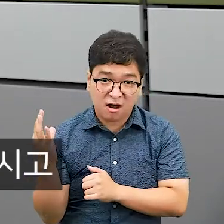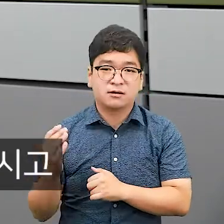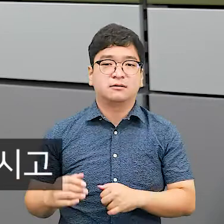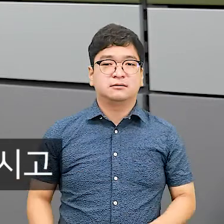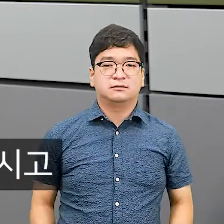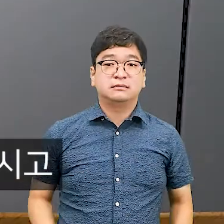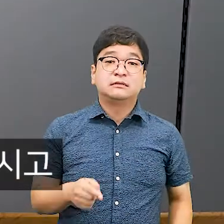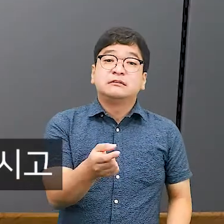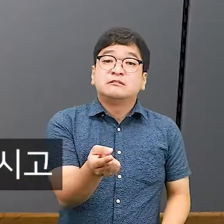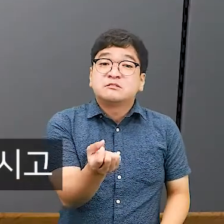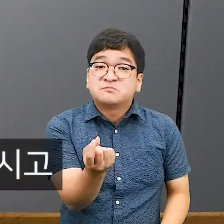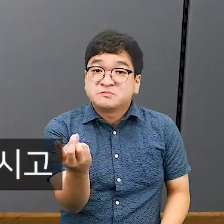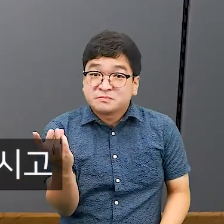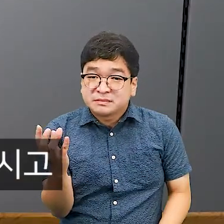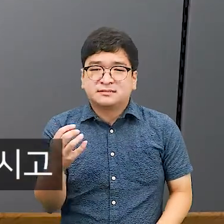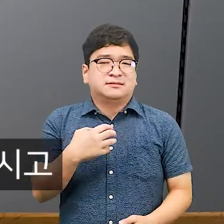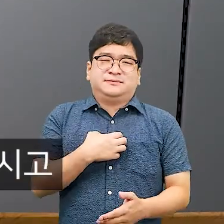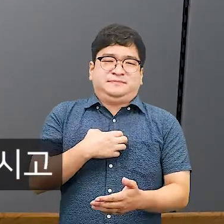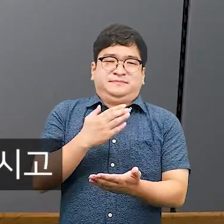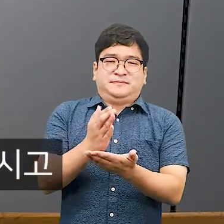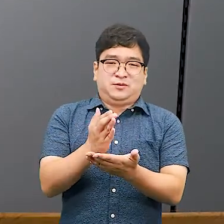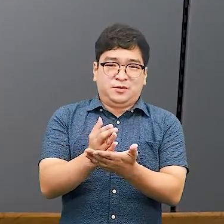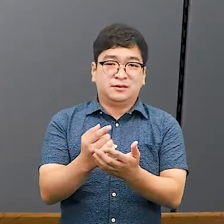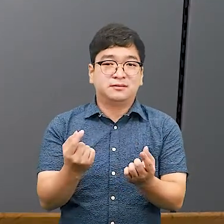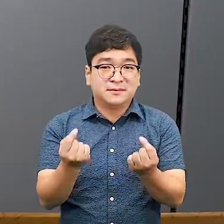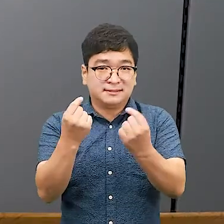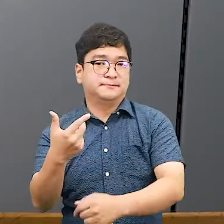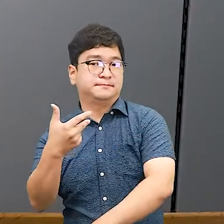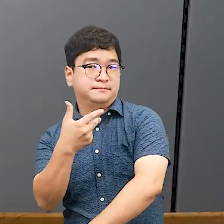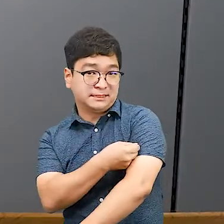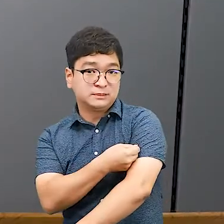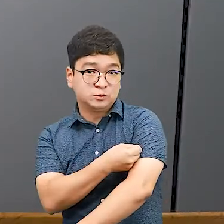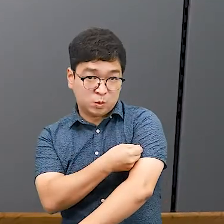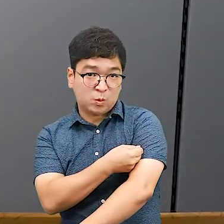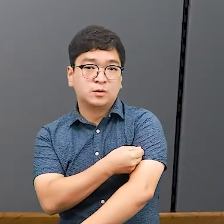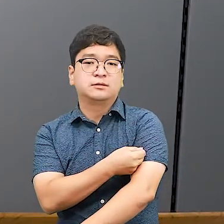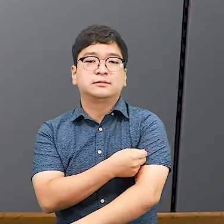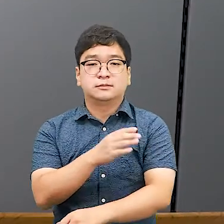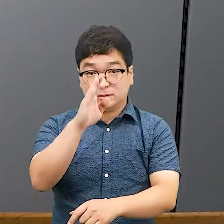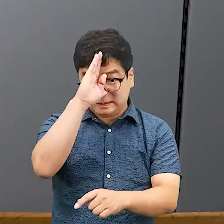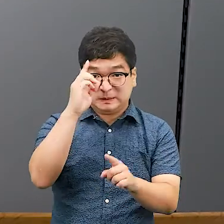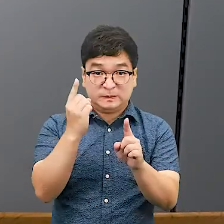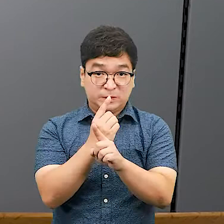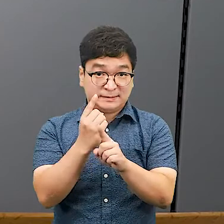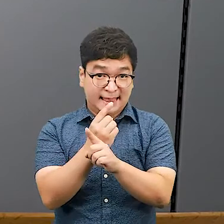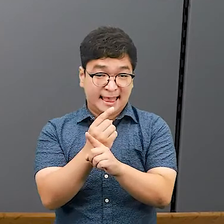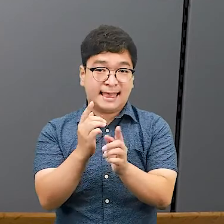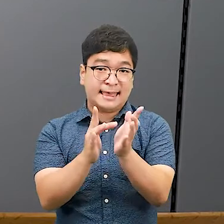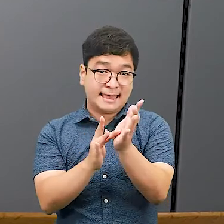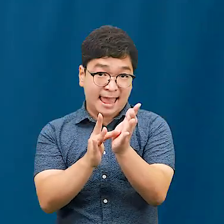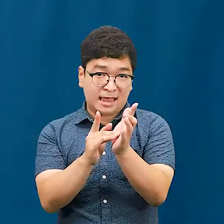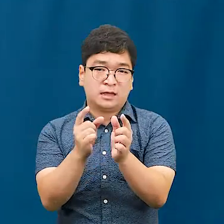걱정하시지 말고 빨리 백신도 맞으시고 또 치료제가 빨리 좀